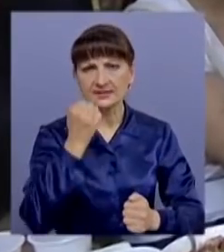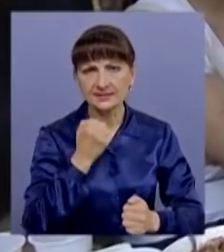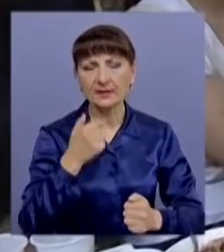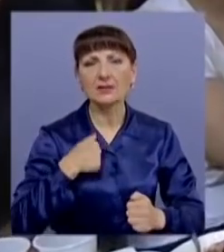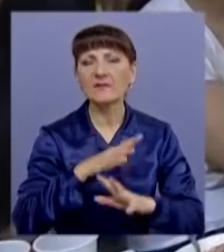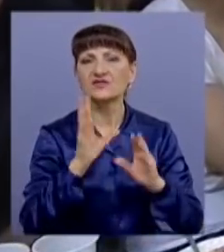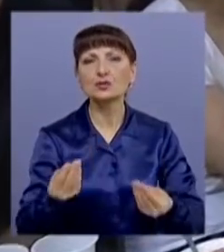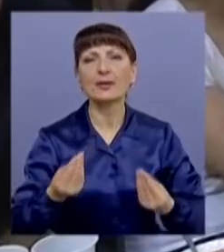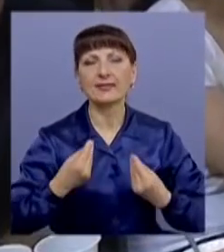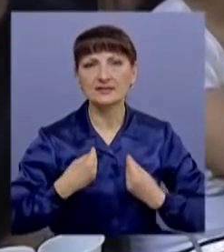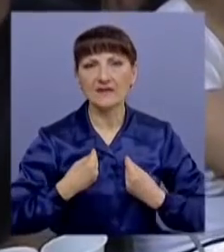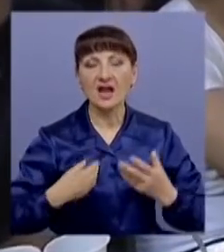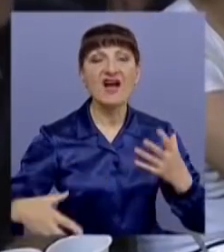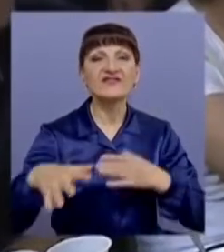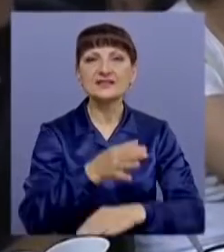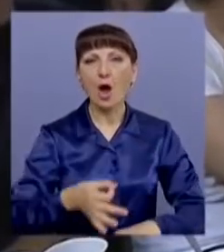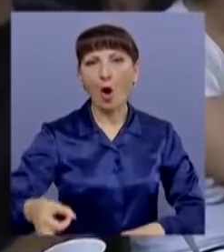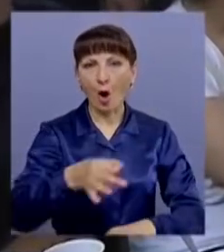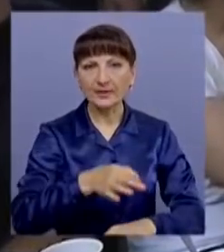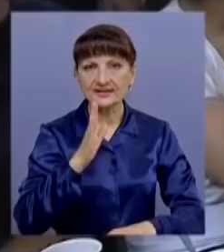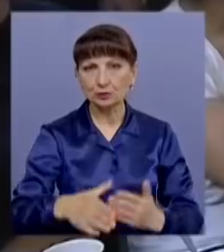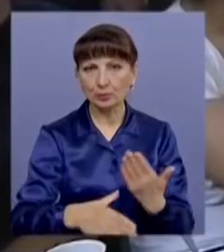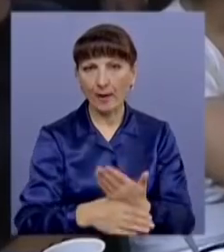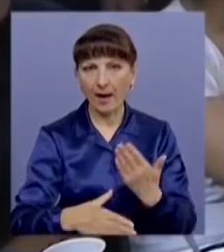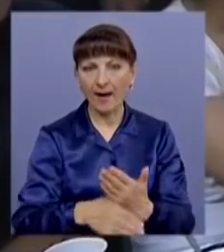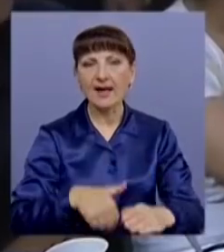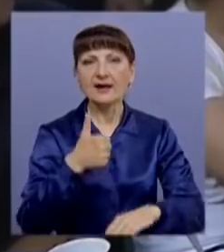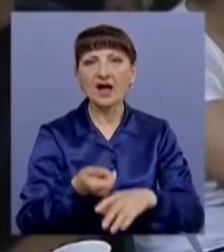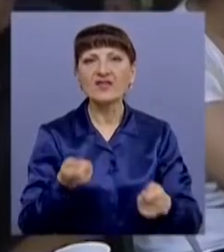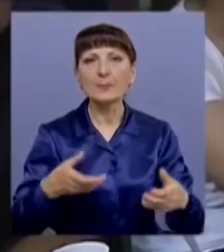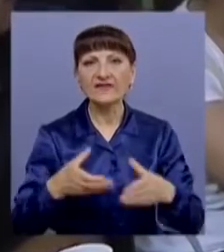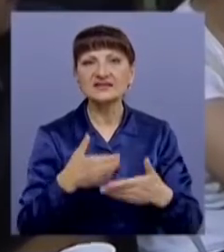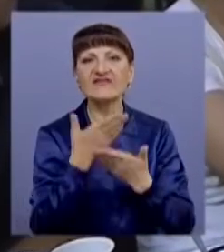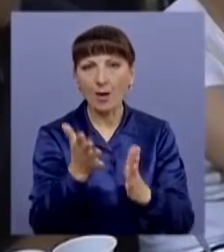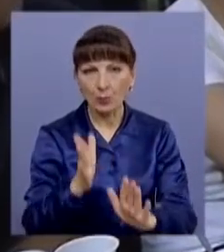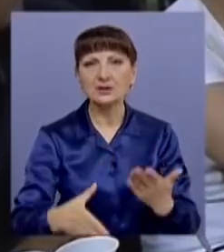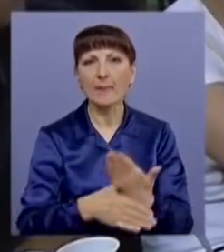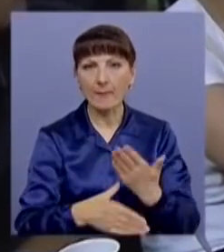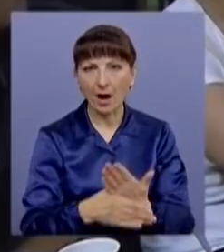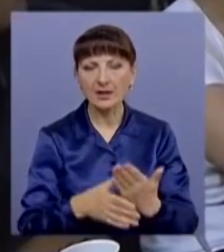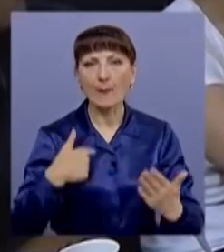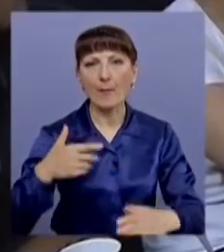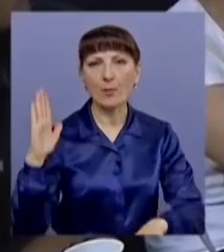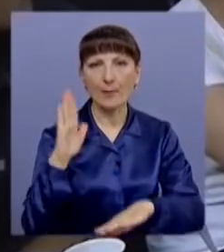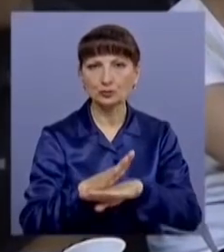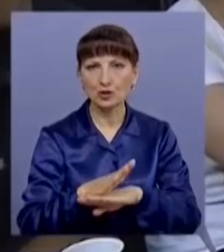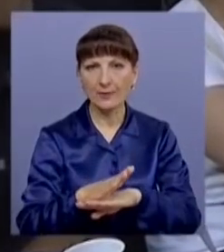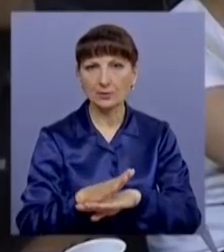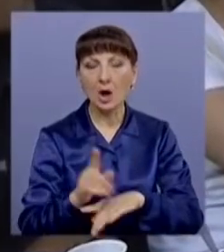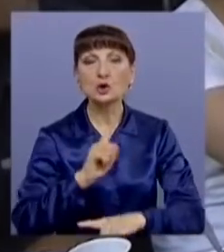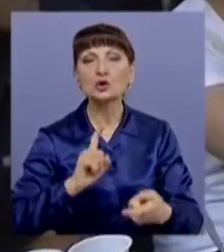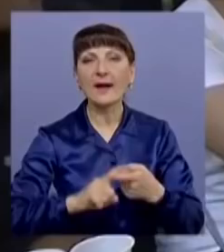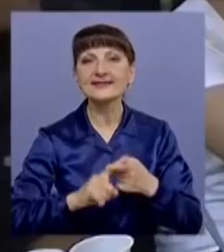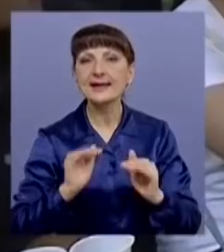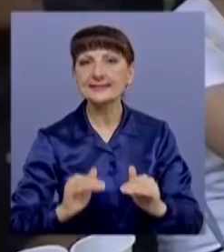что нам все предоставлено. Все области будут помогать. Главное, правительство вам поможет по моему поручению. Что